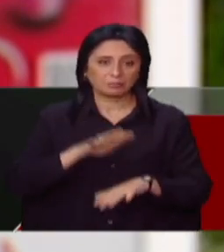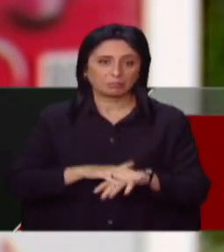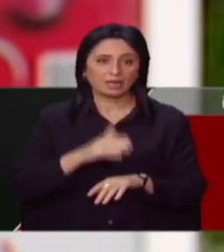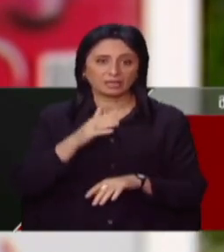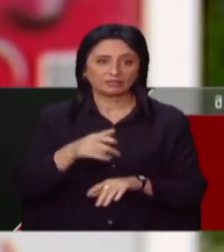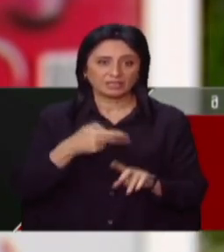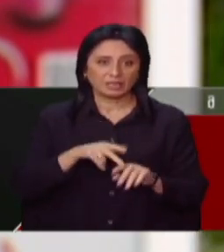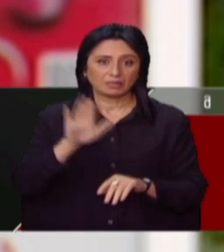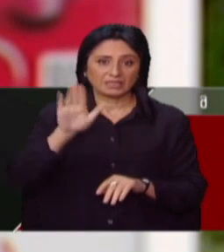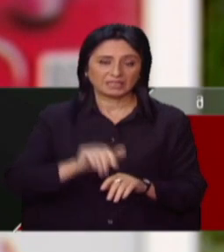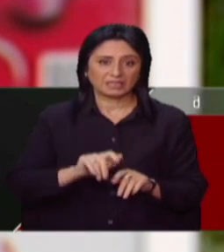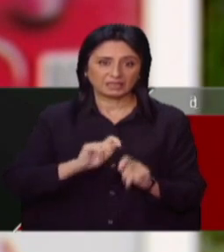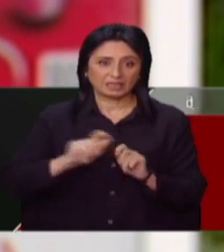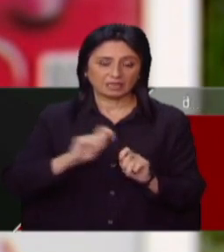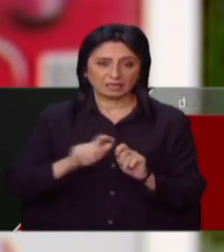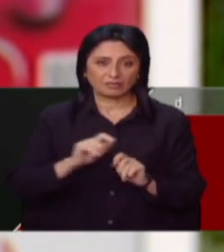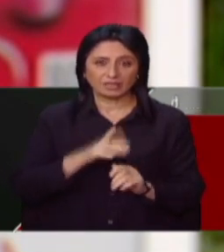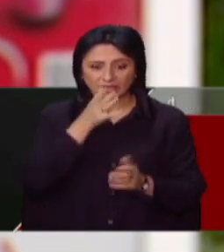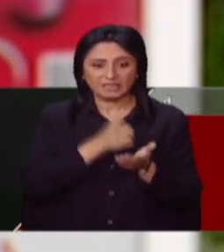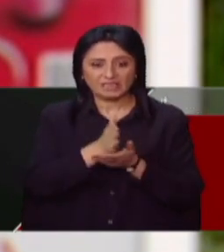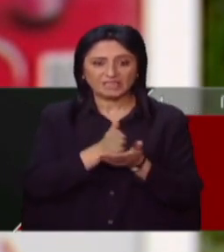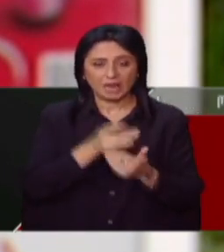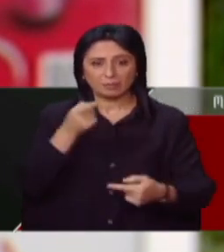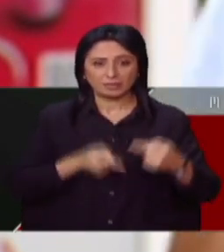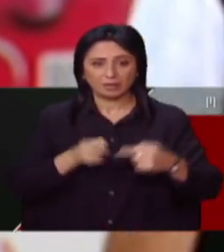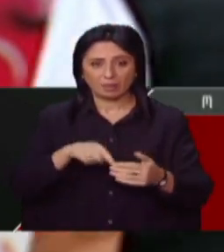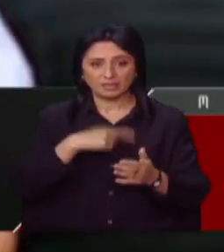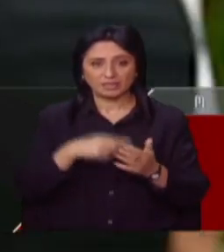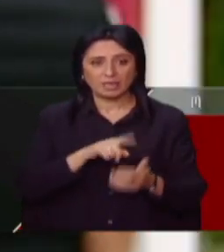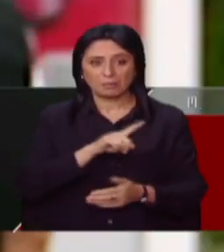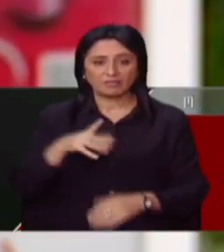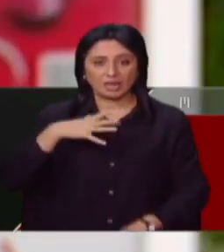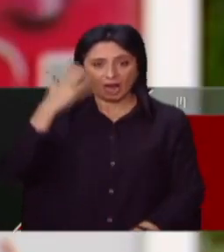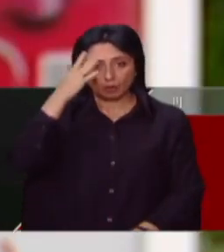ბანკისთვის ამ სესხის გადახდა. წლებია უკვე ვიბრძვით ამ საკითხზე,